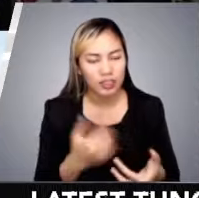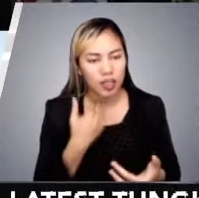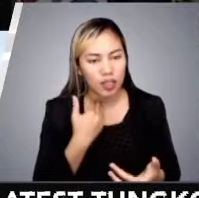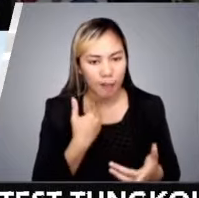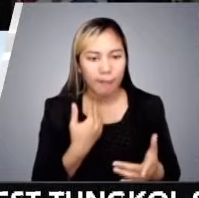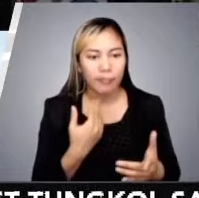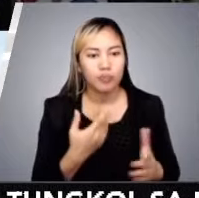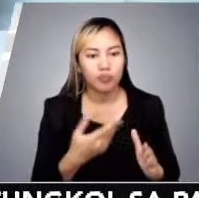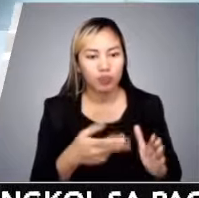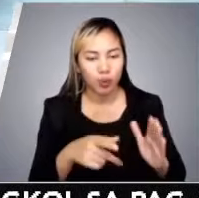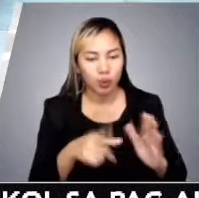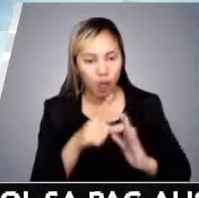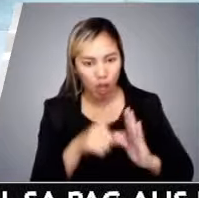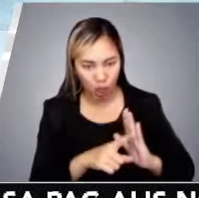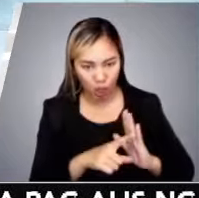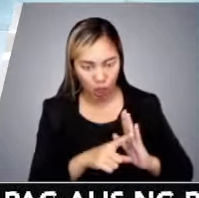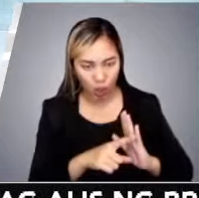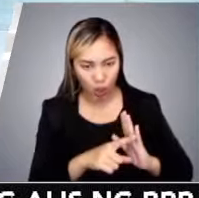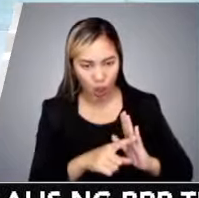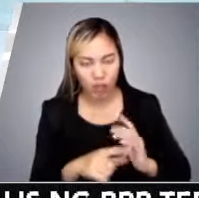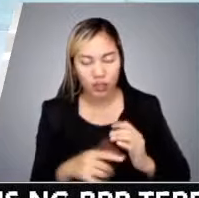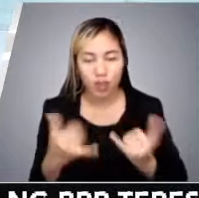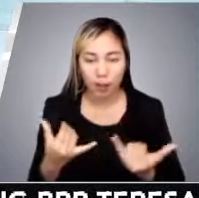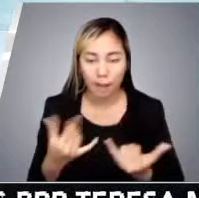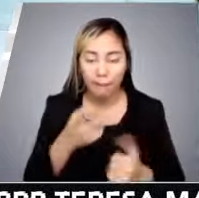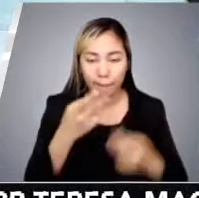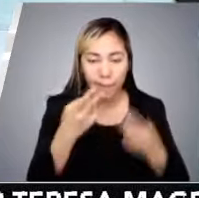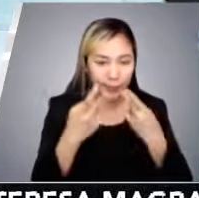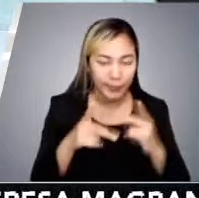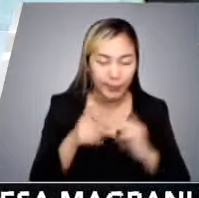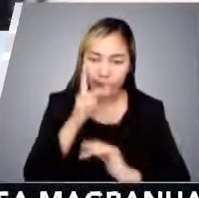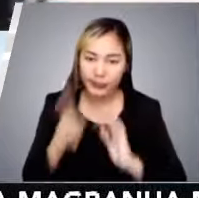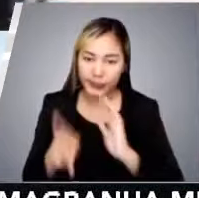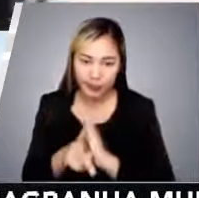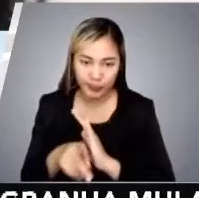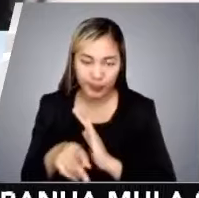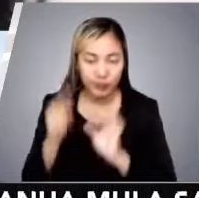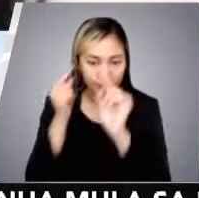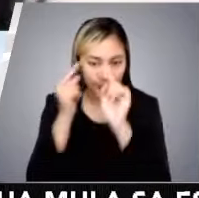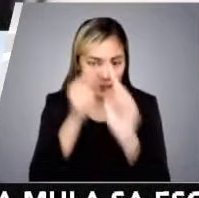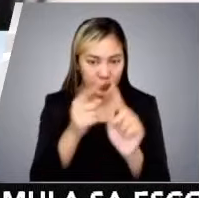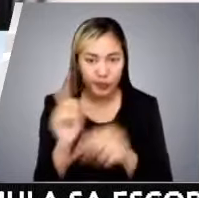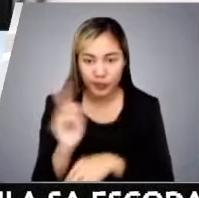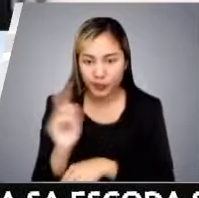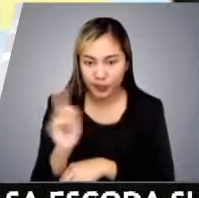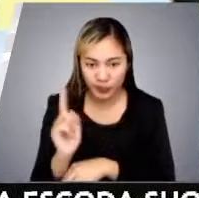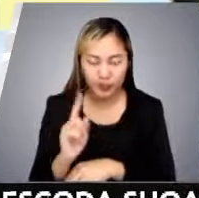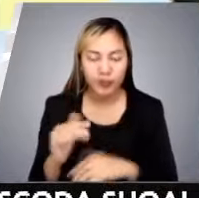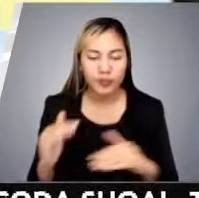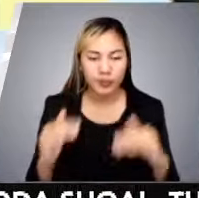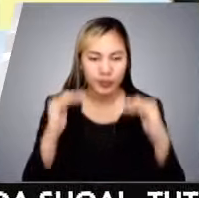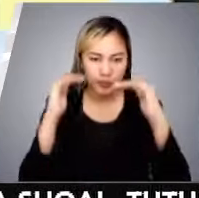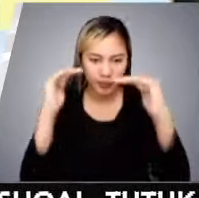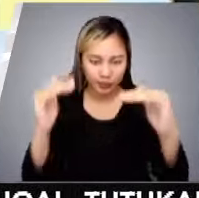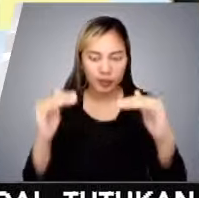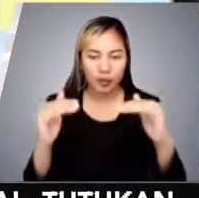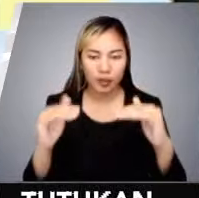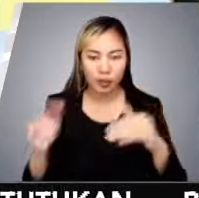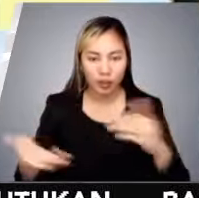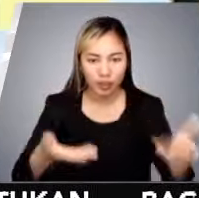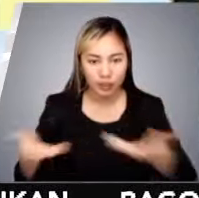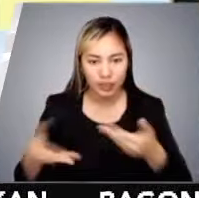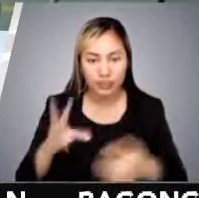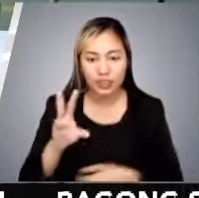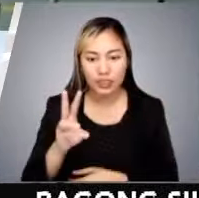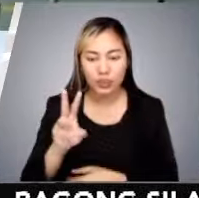layo ng public-private partnership na ito na maiangat ang kapasidad ng paliparan sa 62 million passengers mula sa kasalukuyang